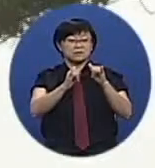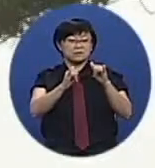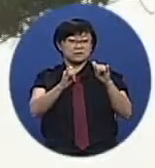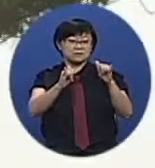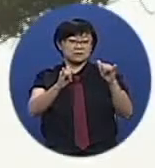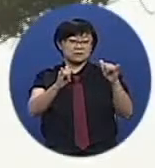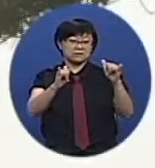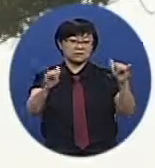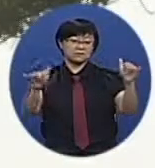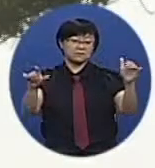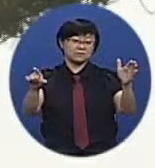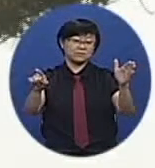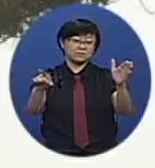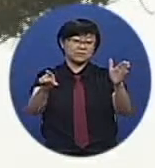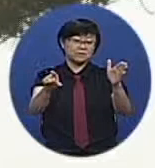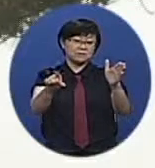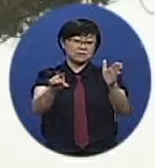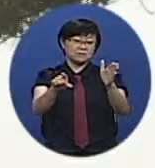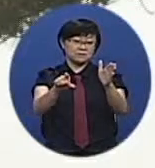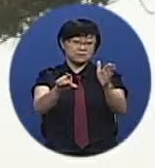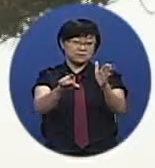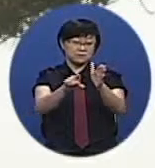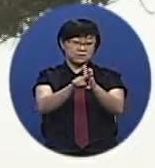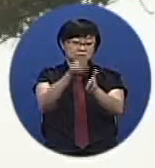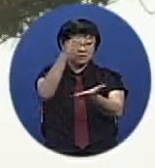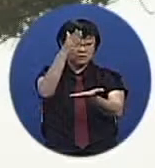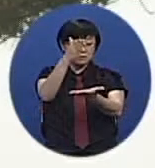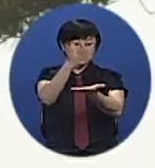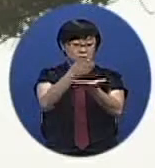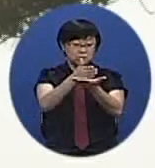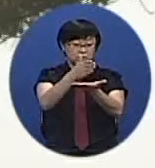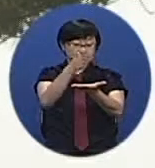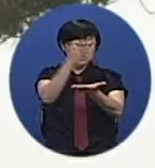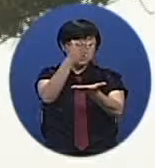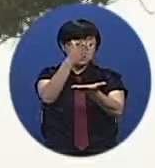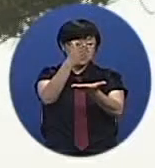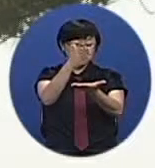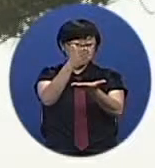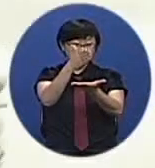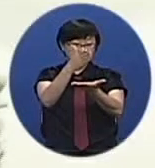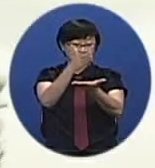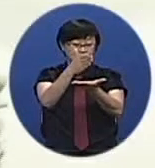그 사람 잊지 말라고